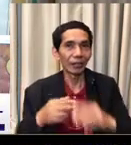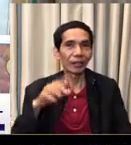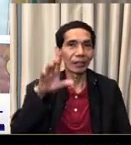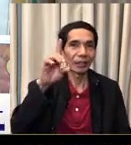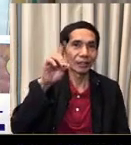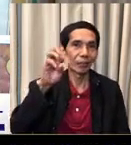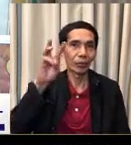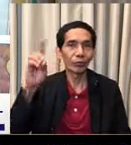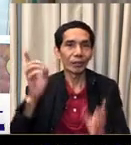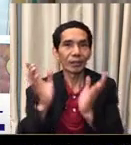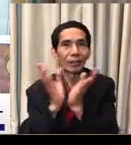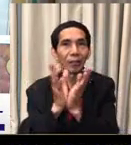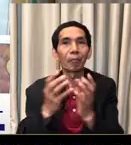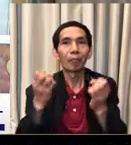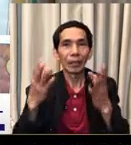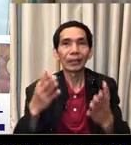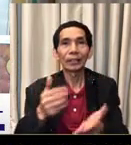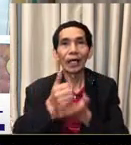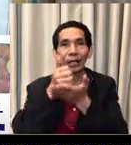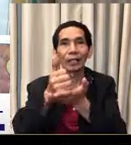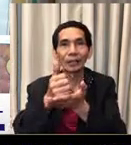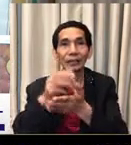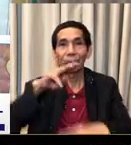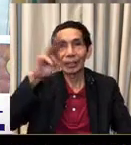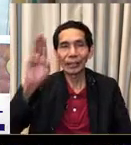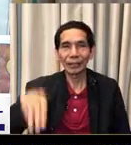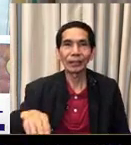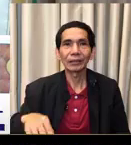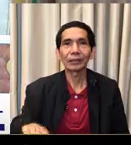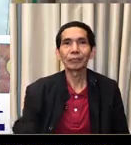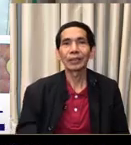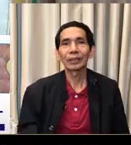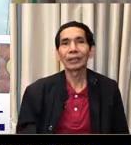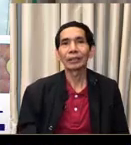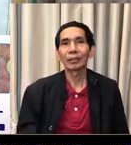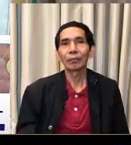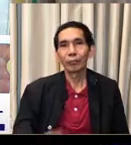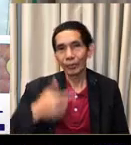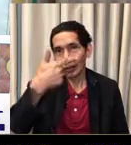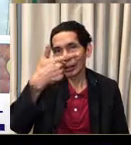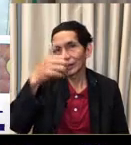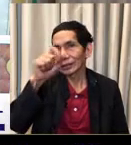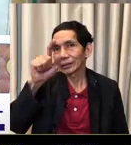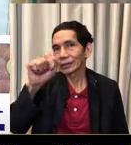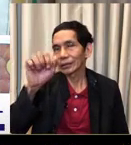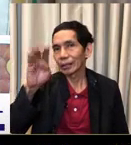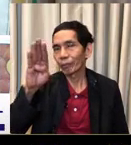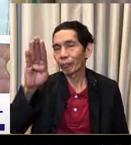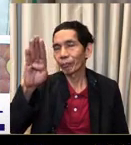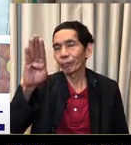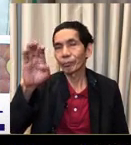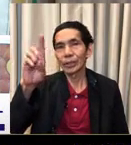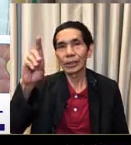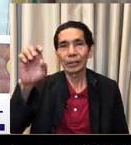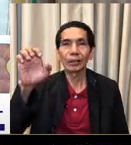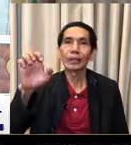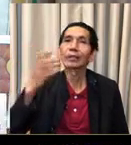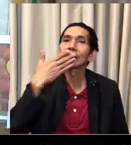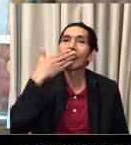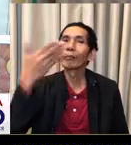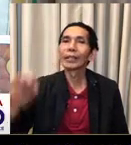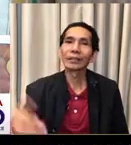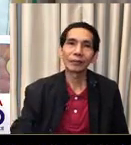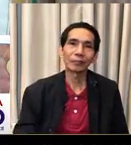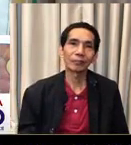DSWD. Marami tayong natulungan sa Maynila. O dala ng Gastambide. Thank you very much.